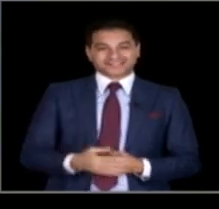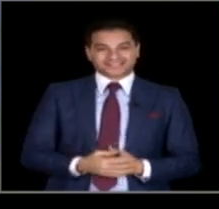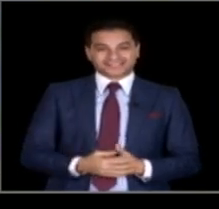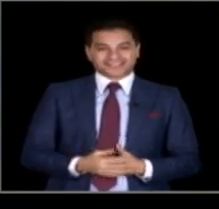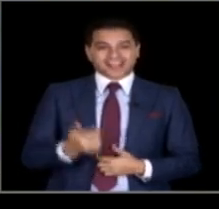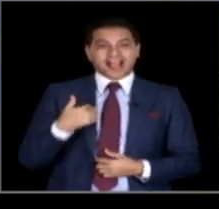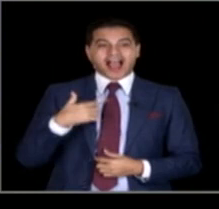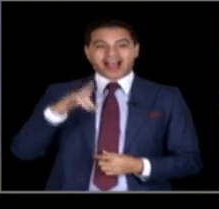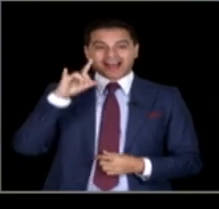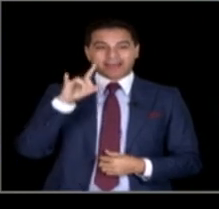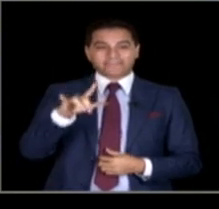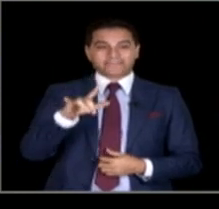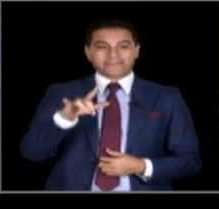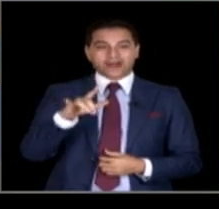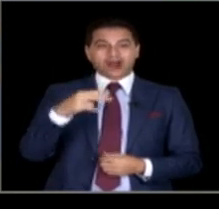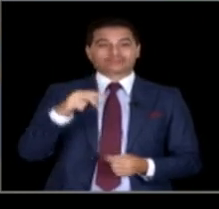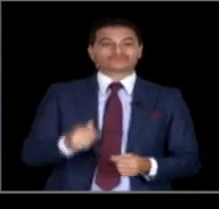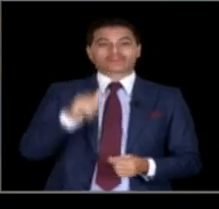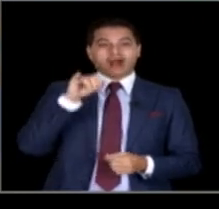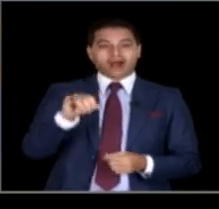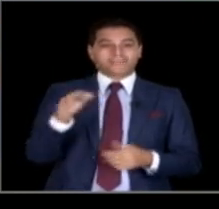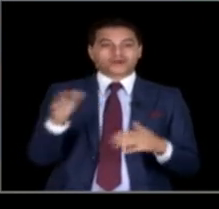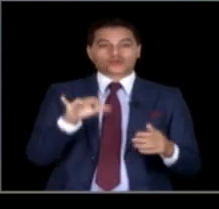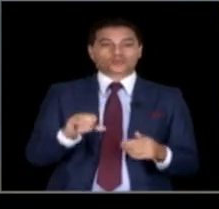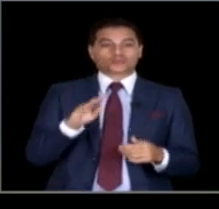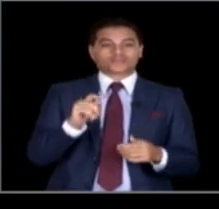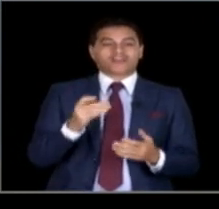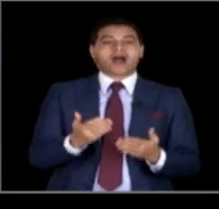أنا بحب أتعب وزف. يا رب خش